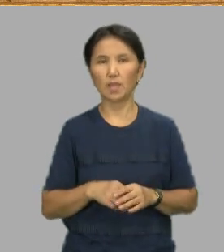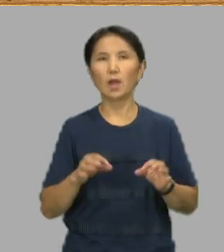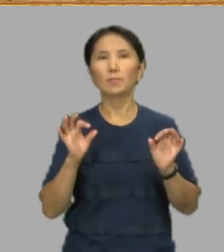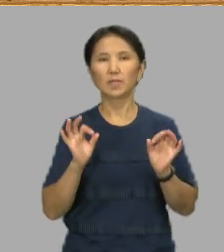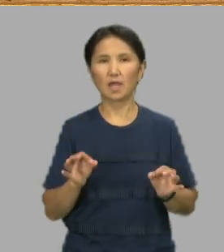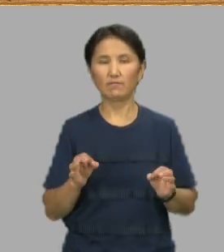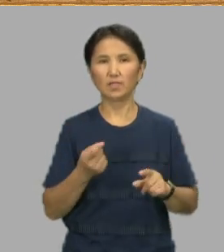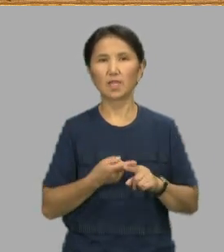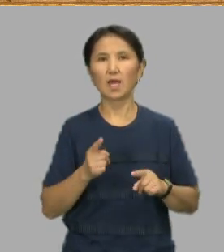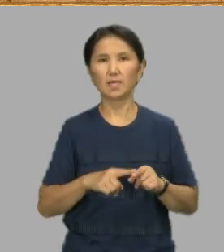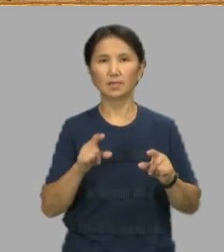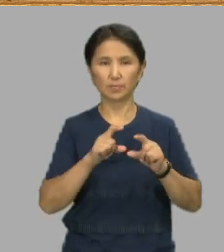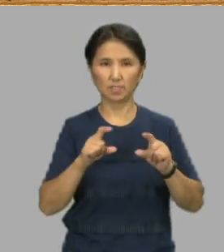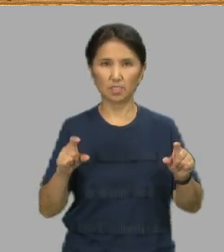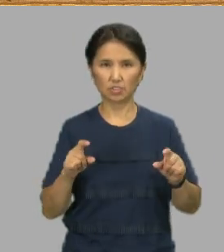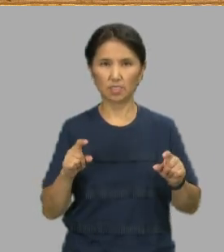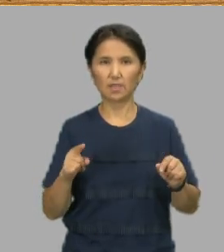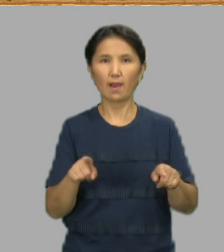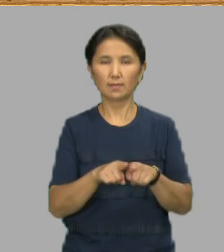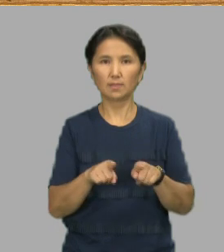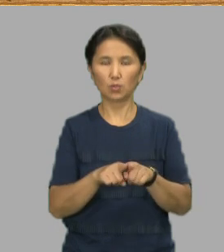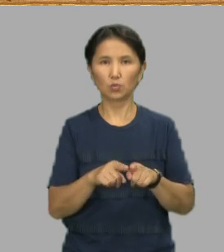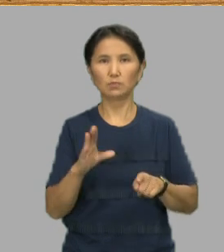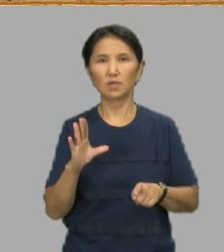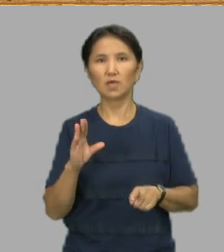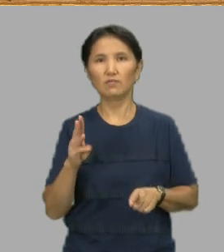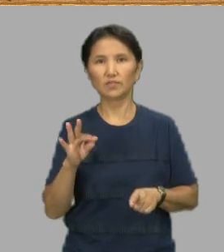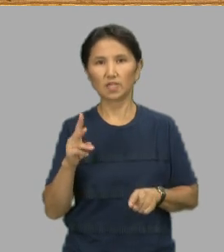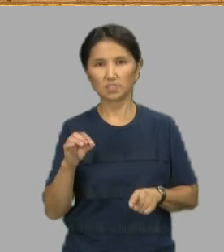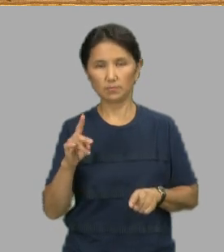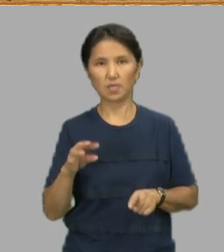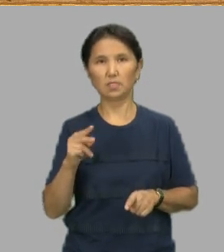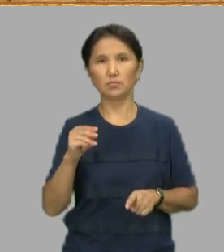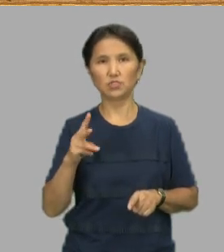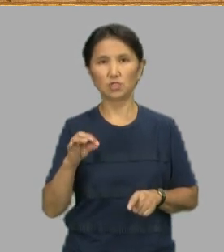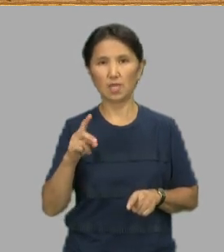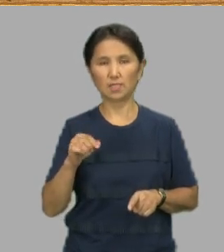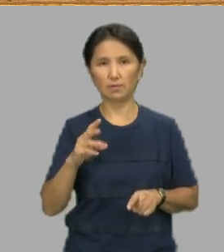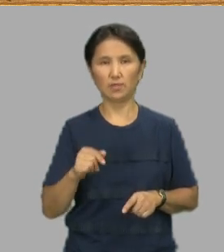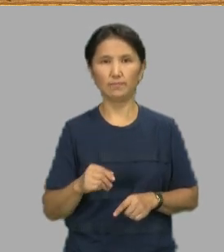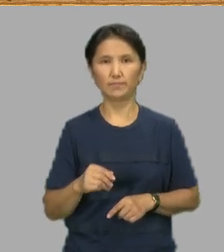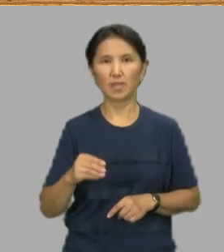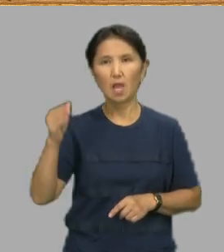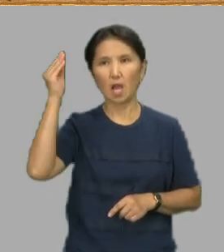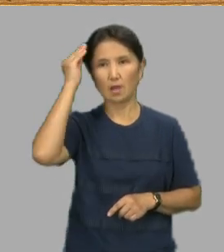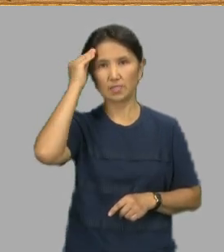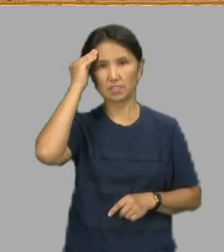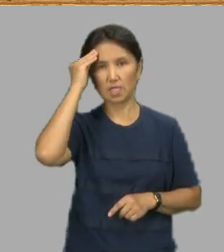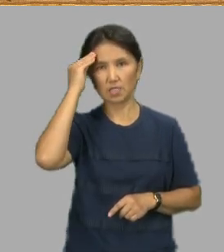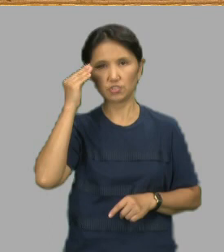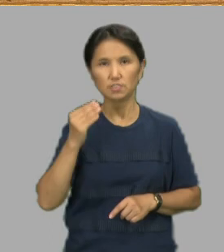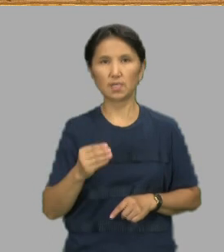Правильно, это предложение с однородными второстепенными членами.